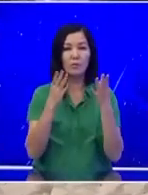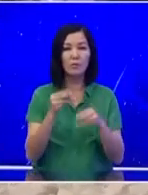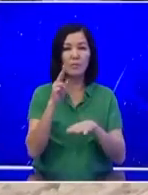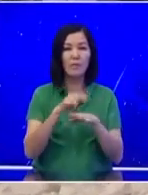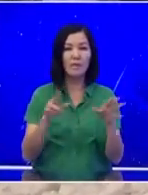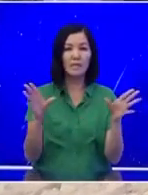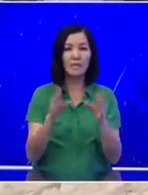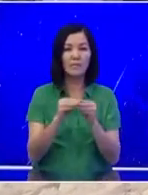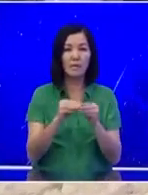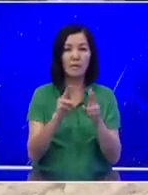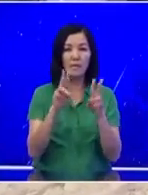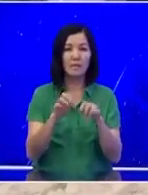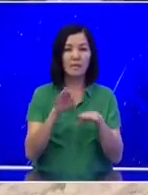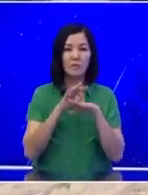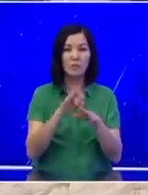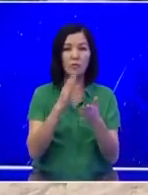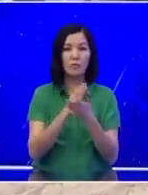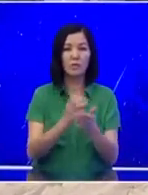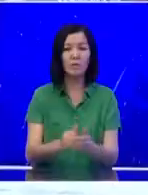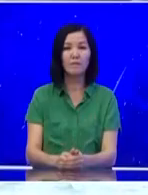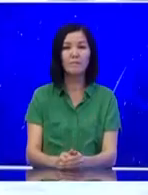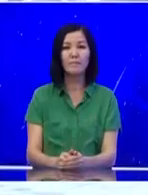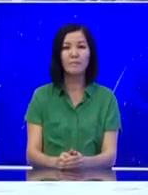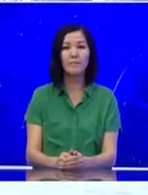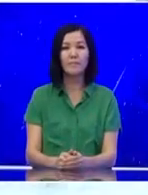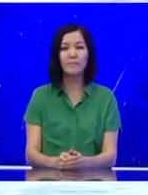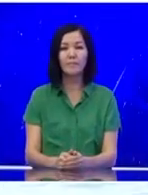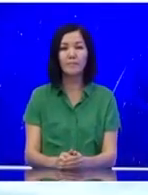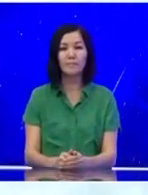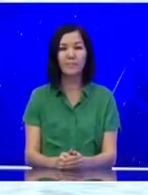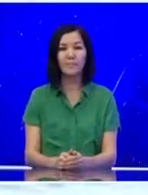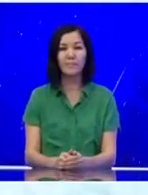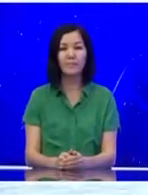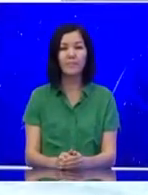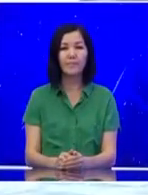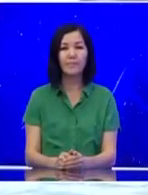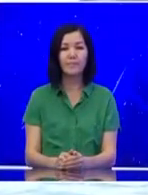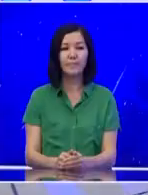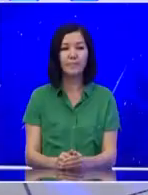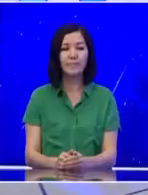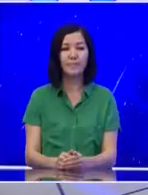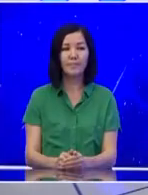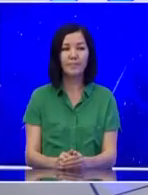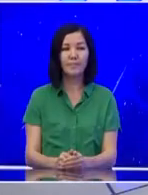полиция қызметімен рейдтер өткізіп тұрады. Алмат Хамид, Жетісу телеарнасы, Қапшағай.